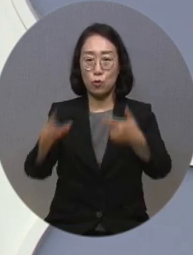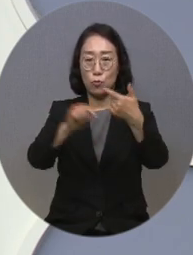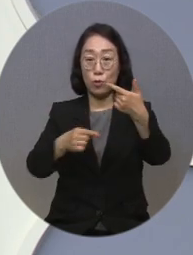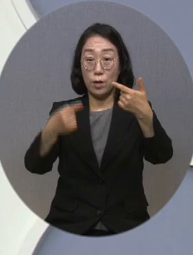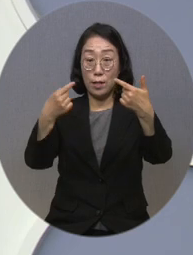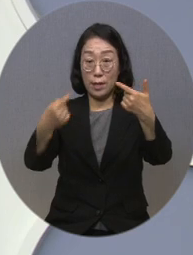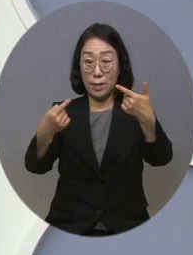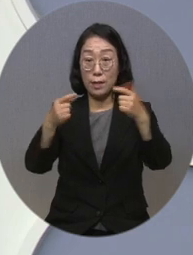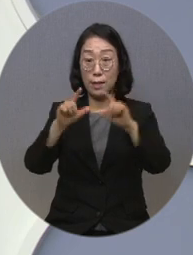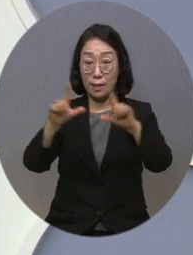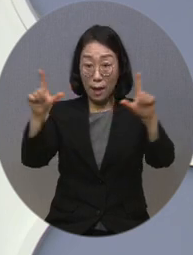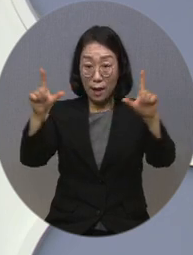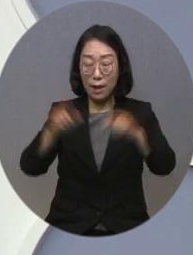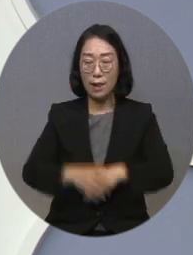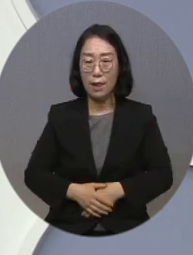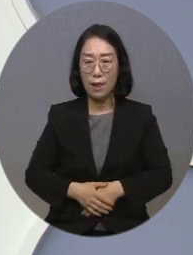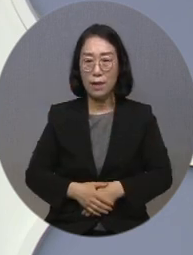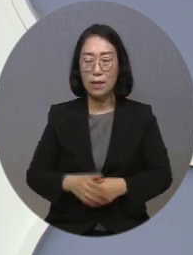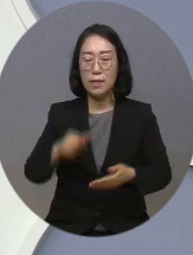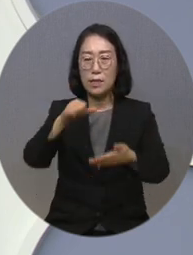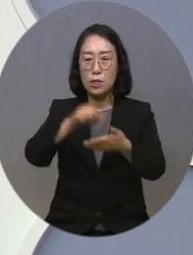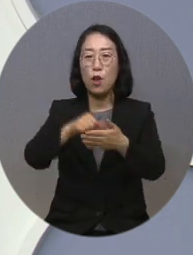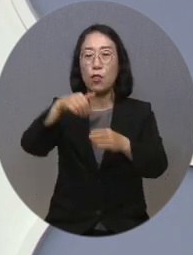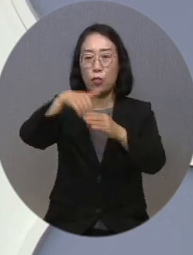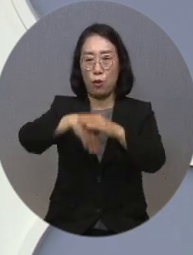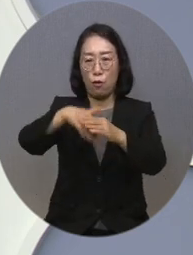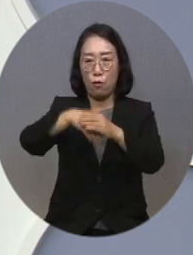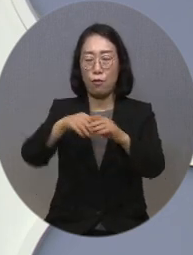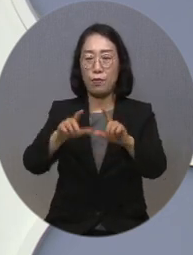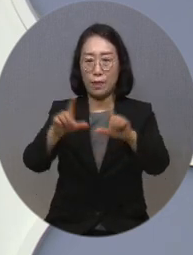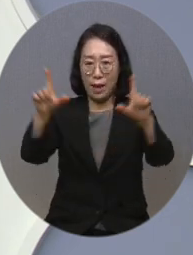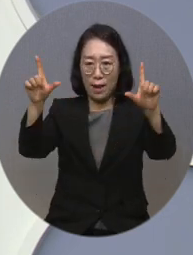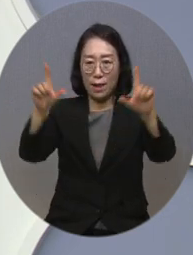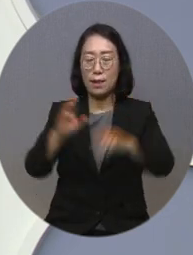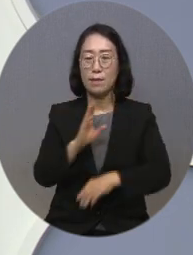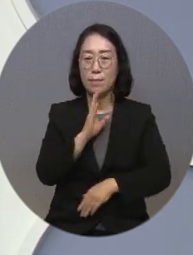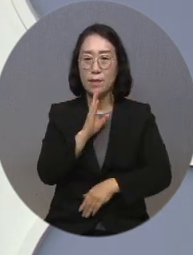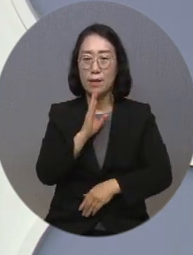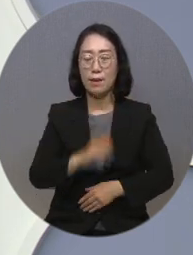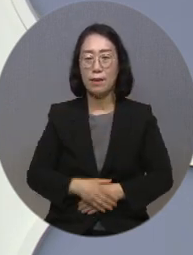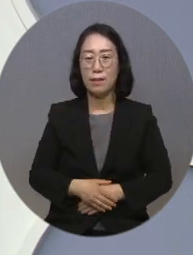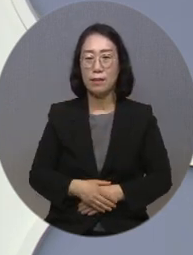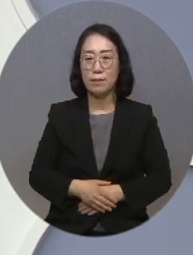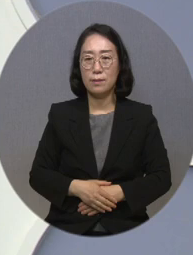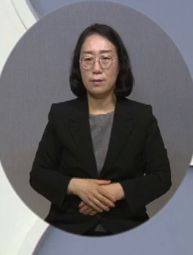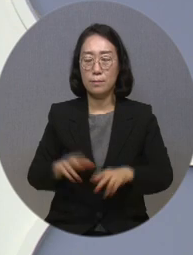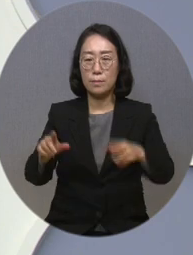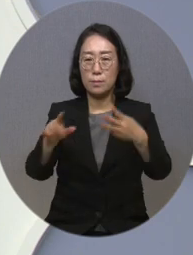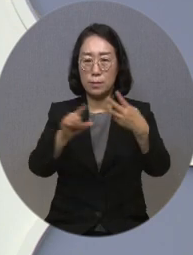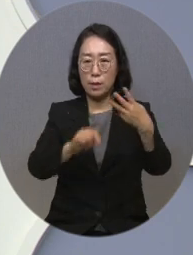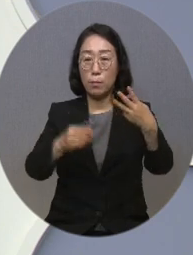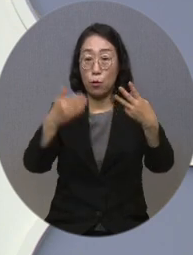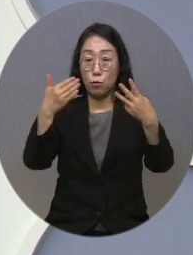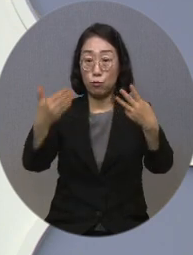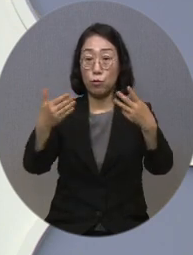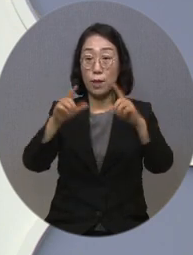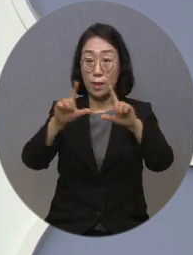1일 날은 지방선거가 있는 날입니다. 지금 3월 9일 날